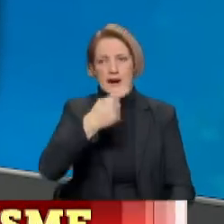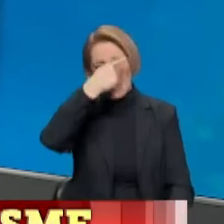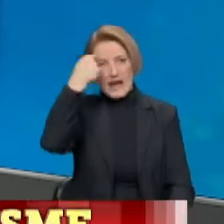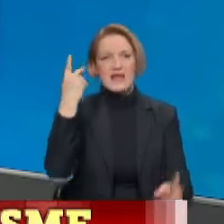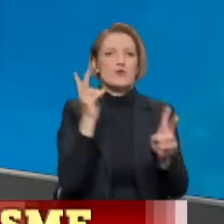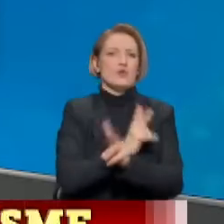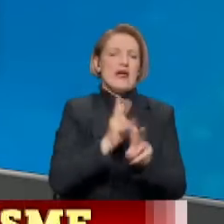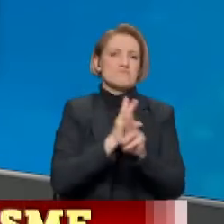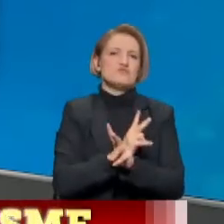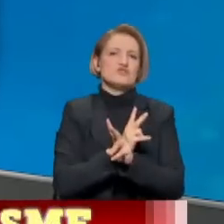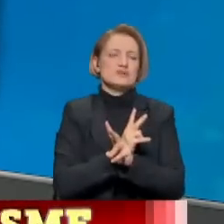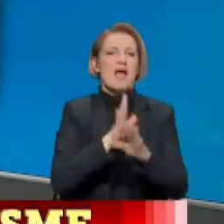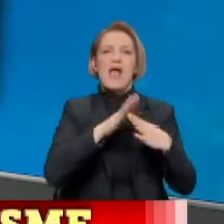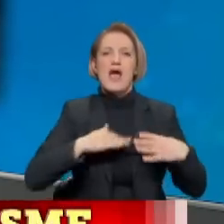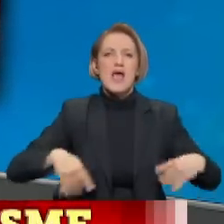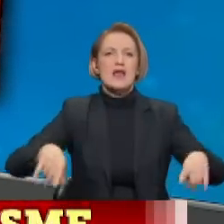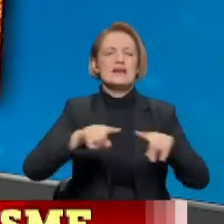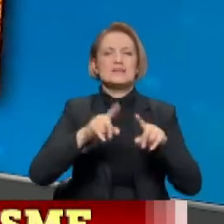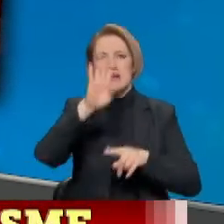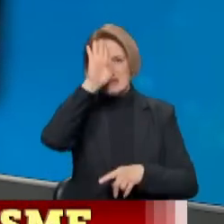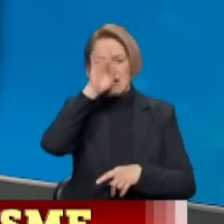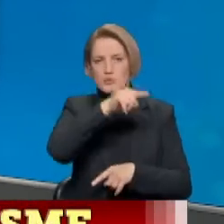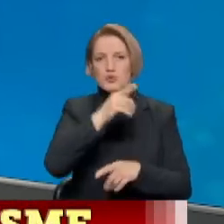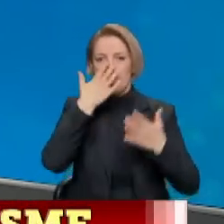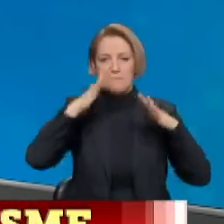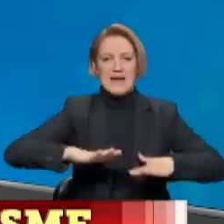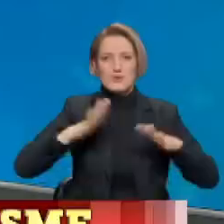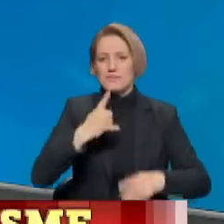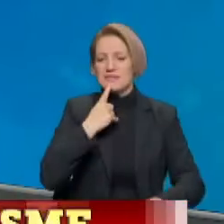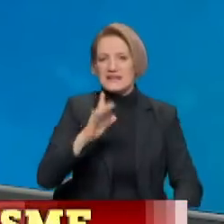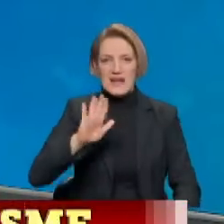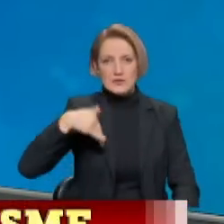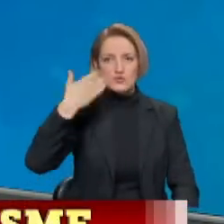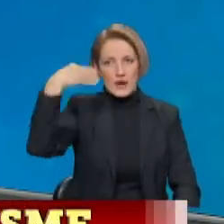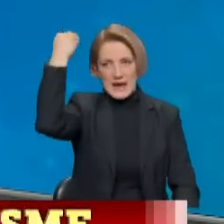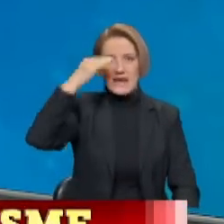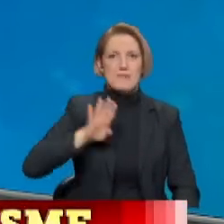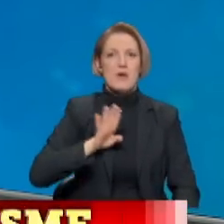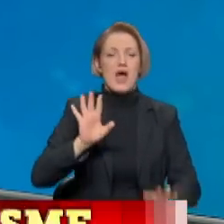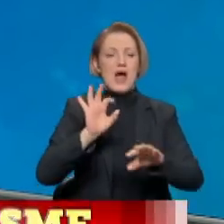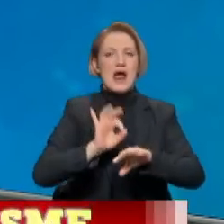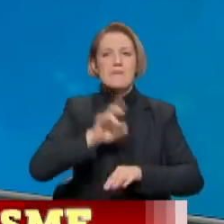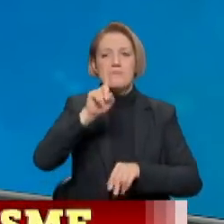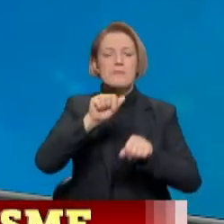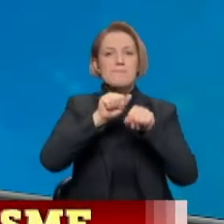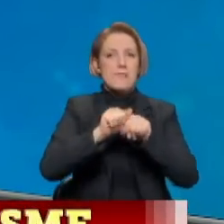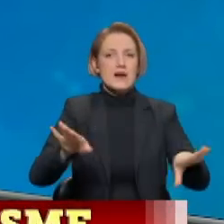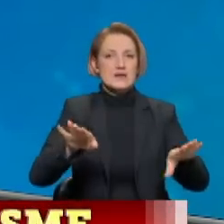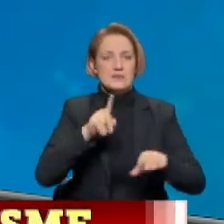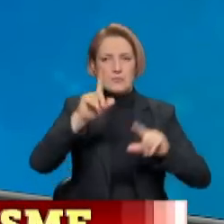Şimdi... Herkesi Saraçhane'de bekliyorum dedikten sonra Ekrem İmamoğlu hemen bir paylaşımda